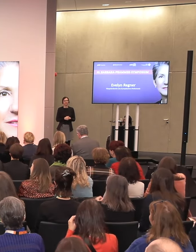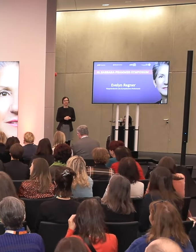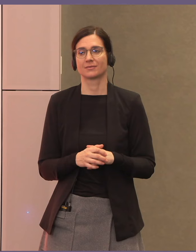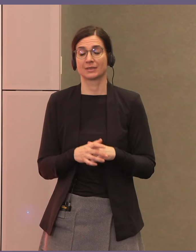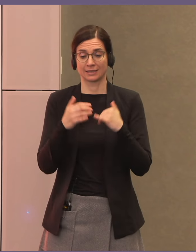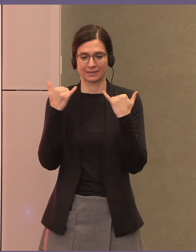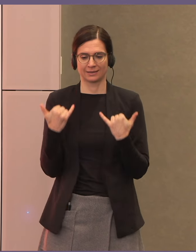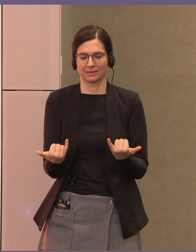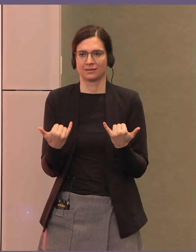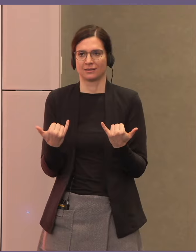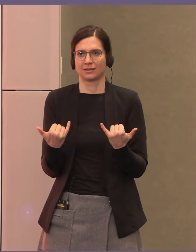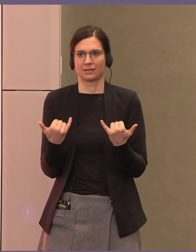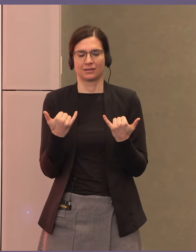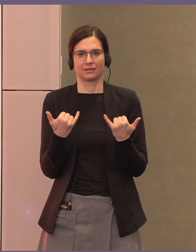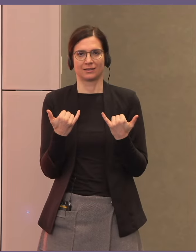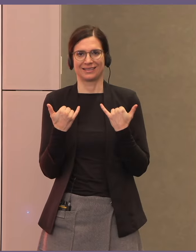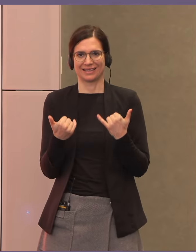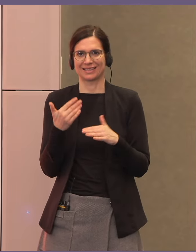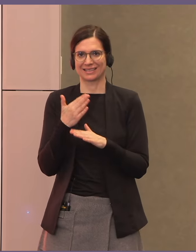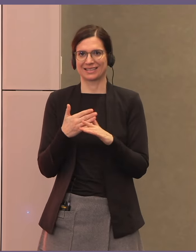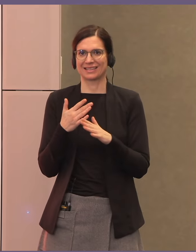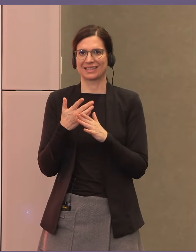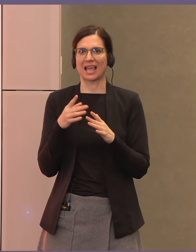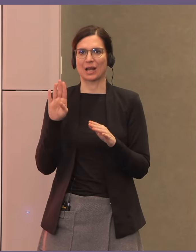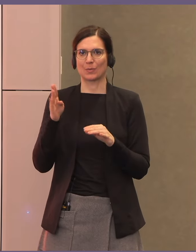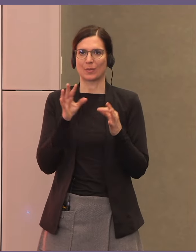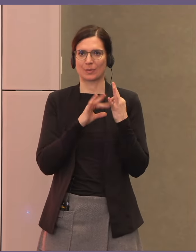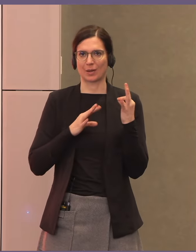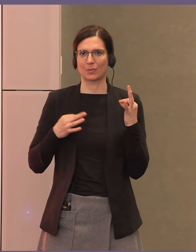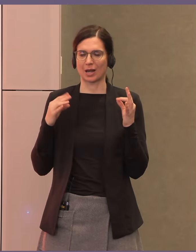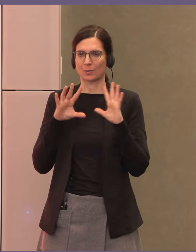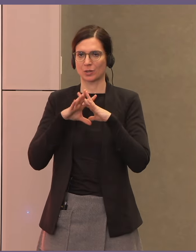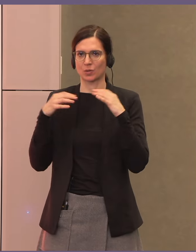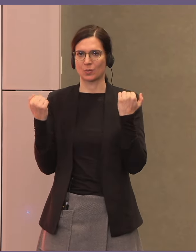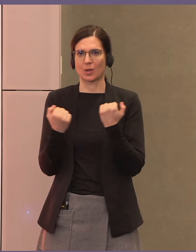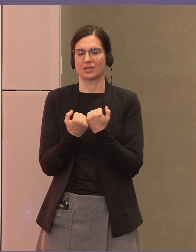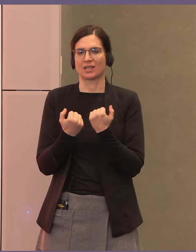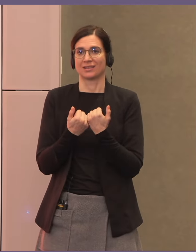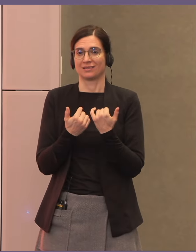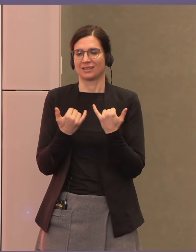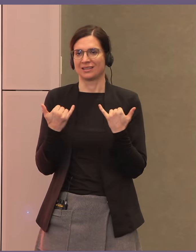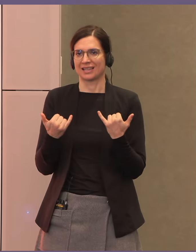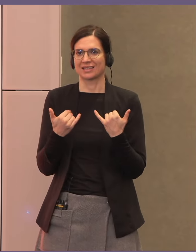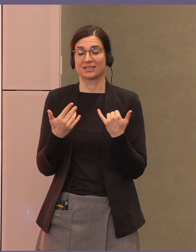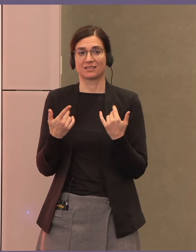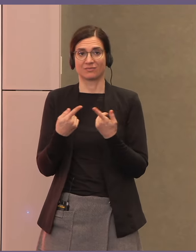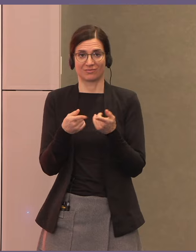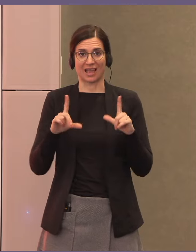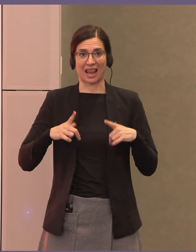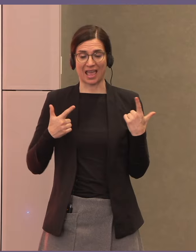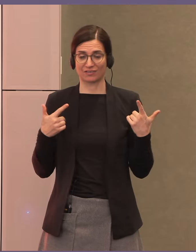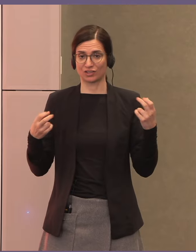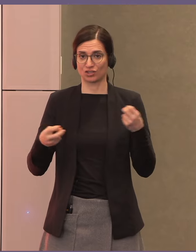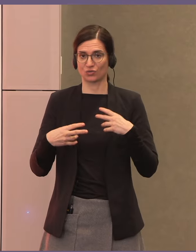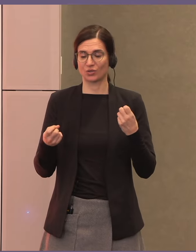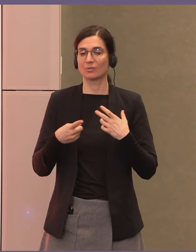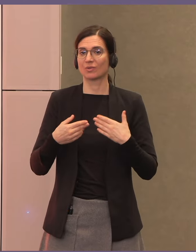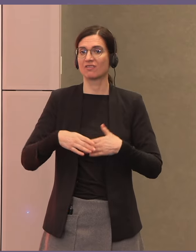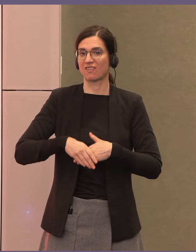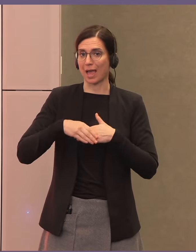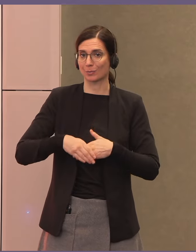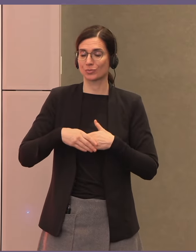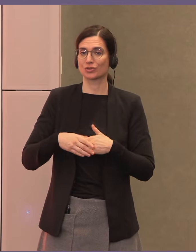kommen jetzt zu dem Teil des Barbara Brammer Symposiums an dem wir uns nun tatsächlich von allen die wir Livestream dabei waren